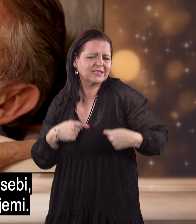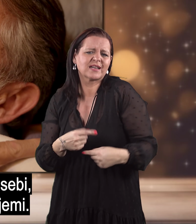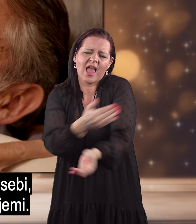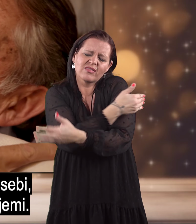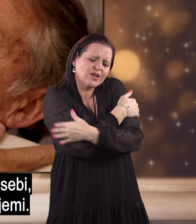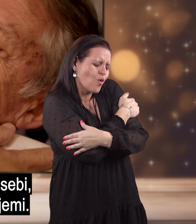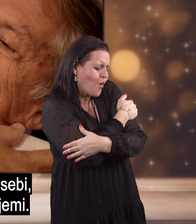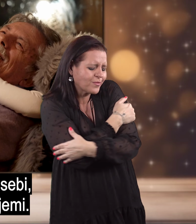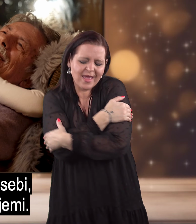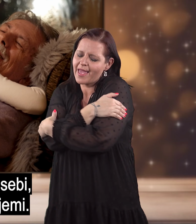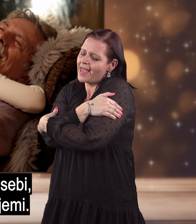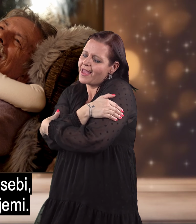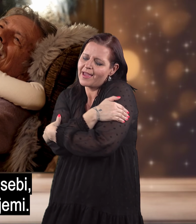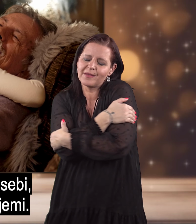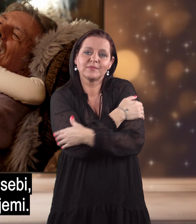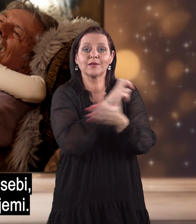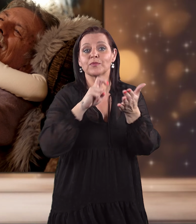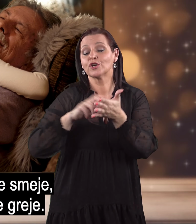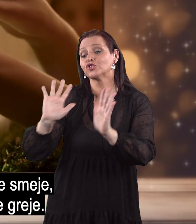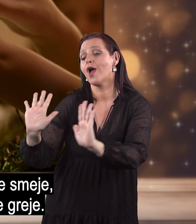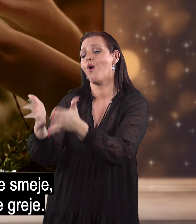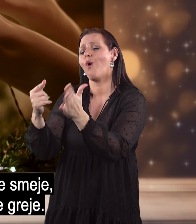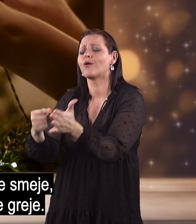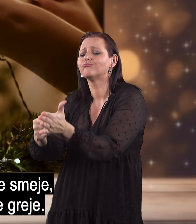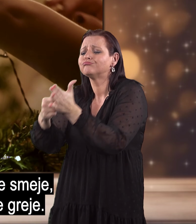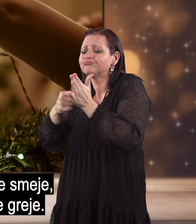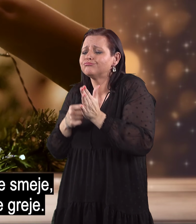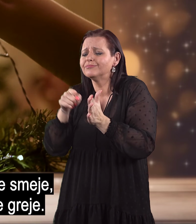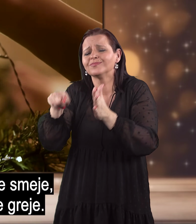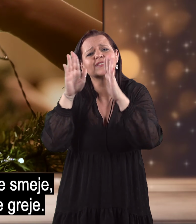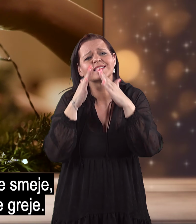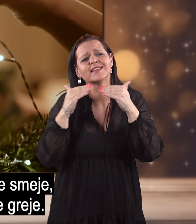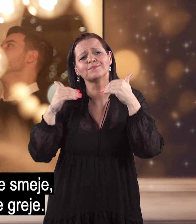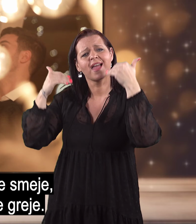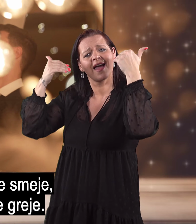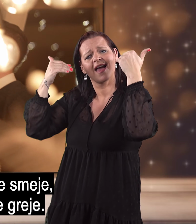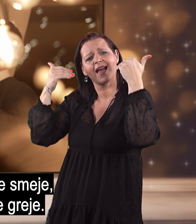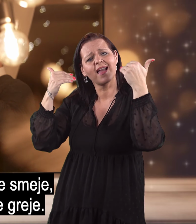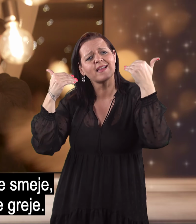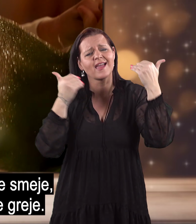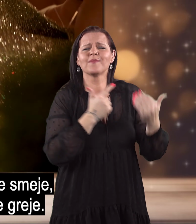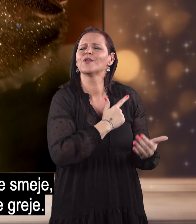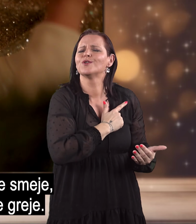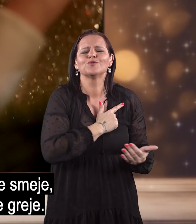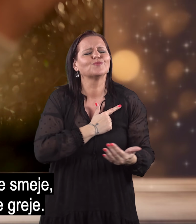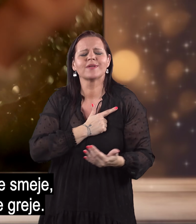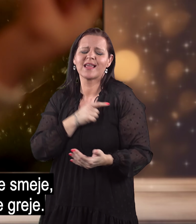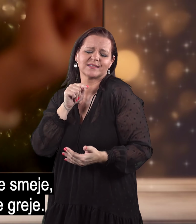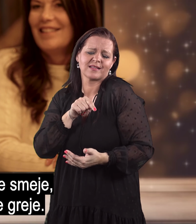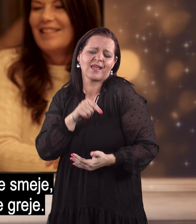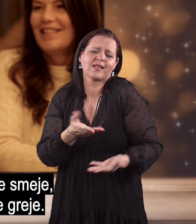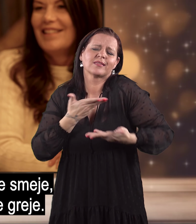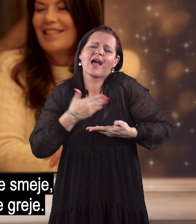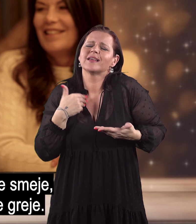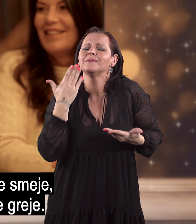najbolj iskreni objemi. Še ogenj v kaminu se smeje,